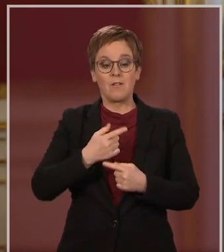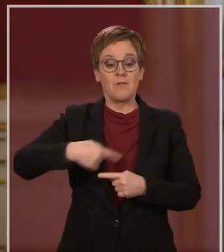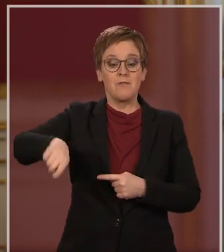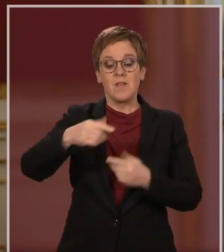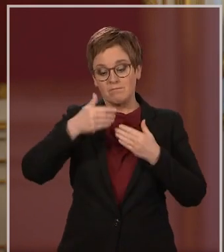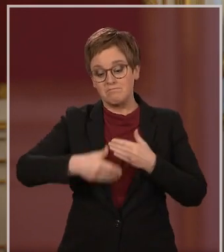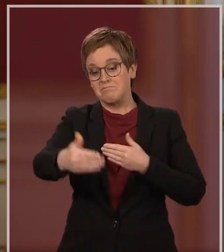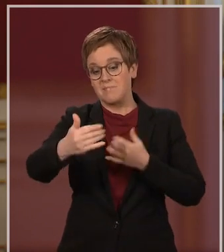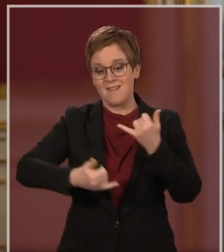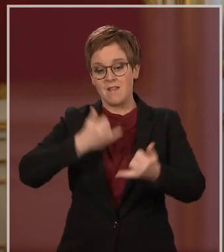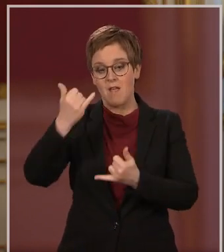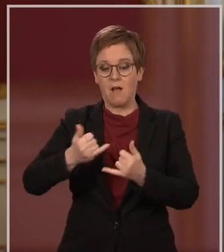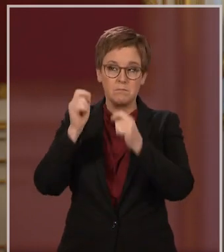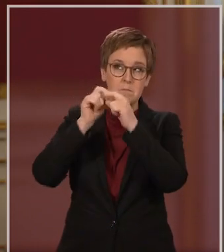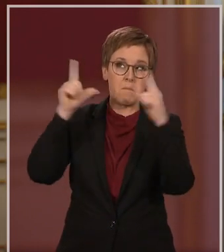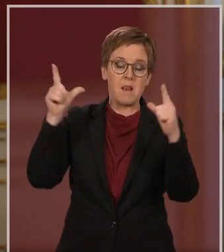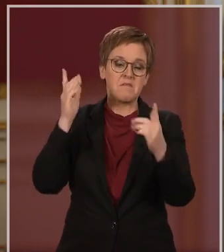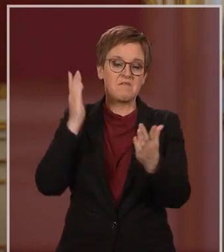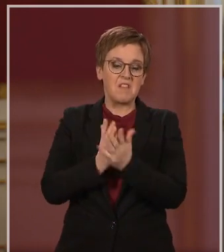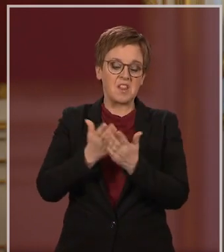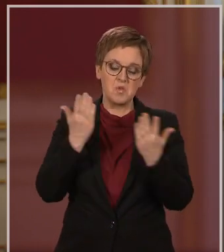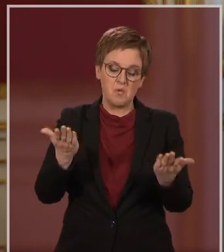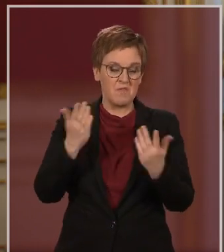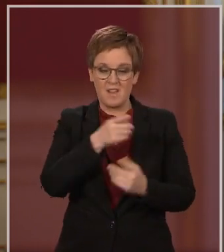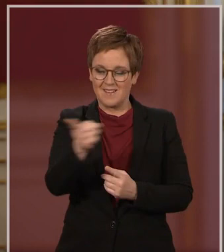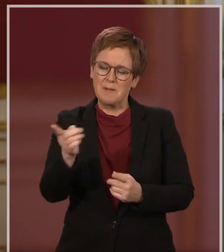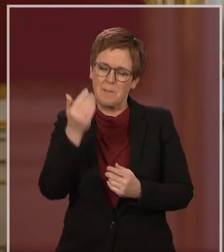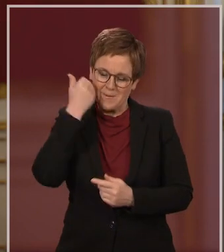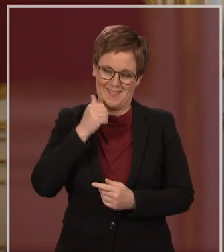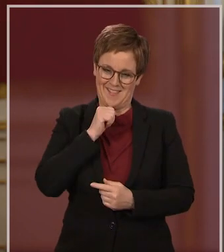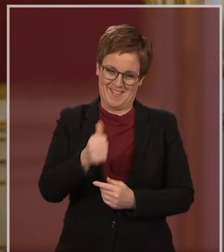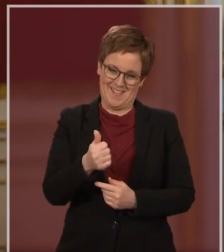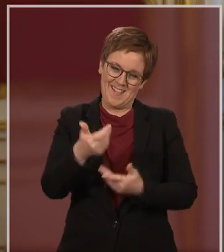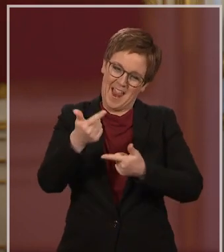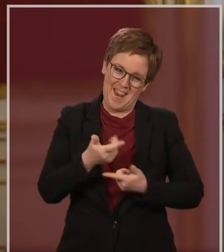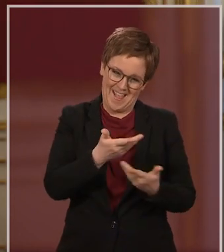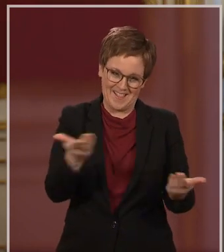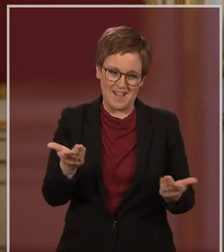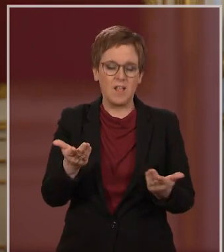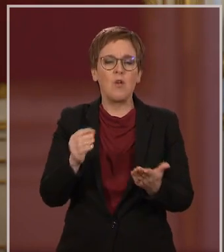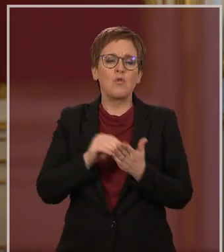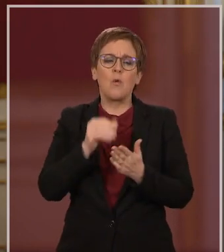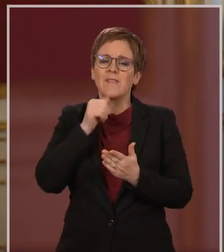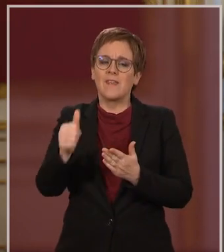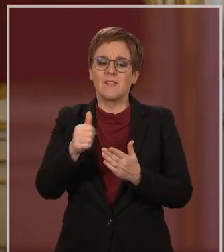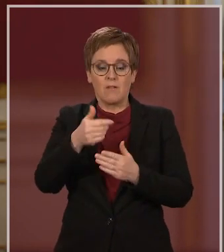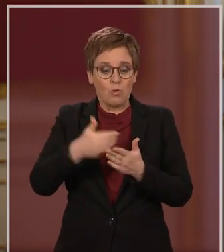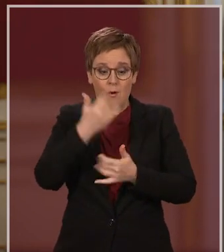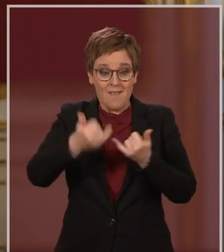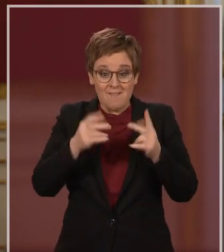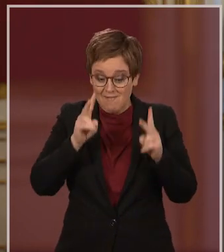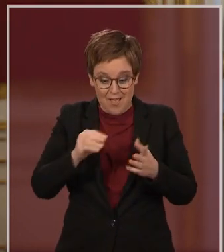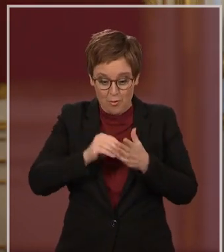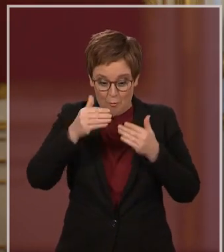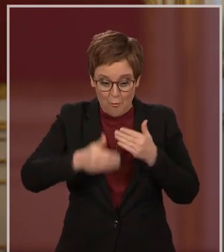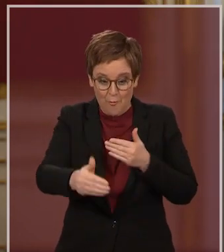kein vorschnelles Urteil über das Jahr 2023 zu fällen. Noch nicht aufzugeben, bevor das neue